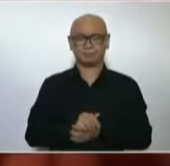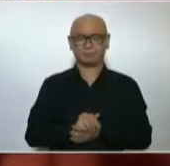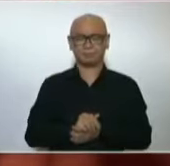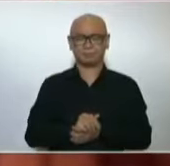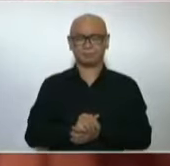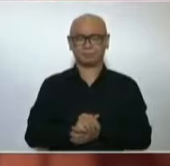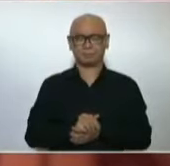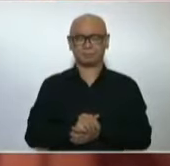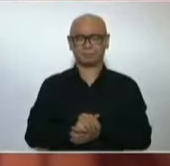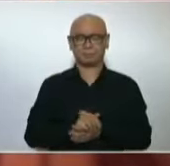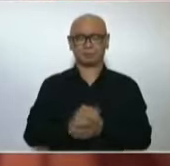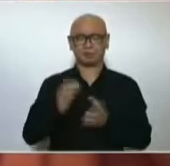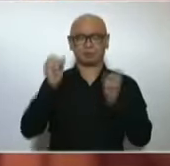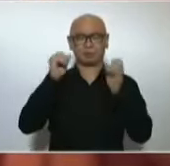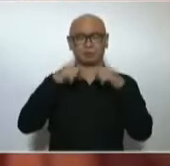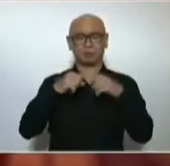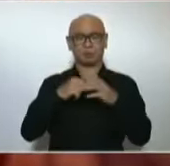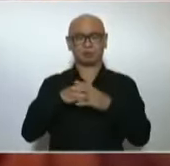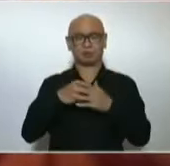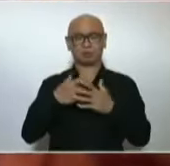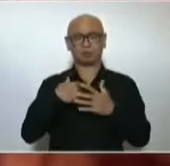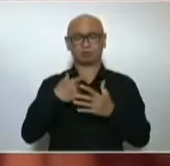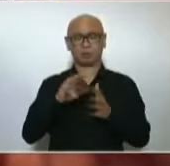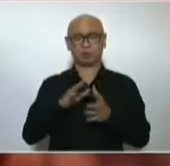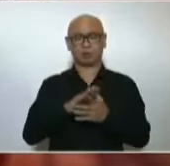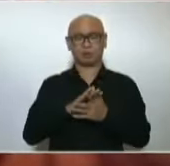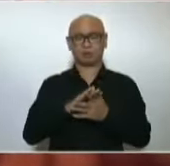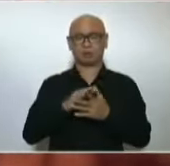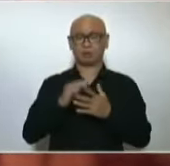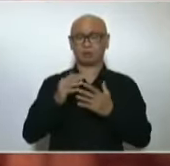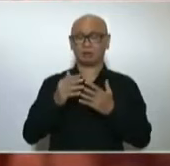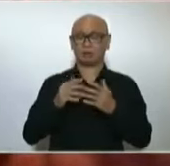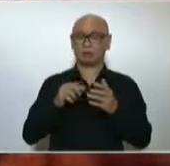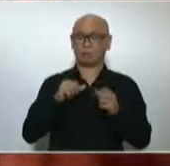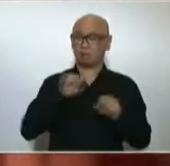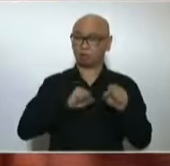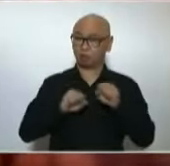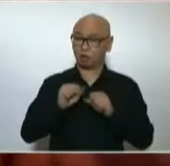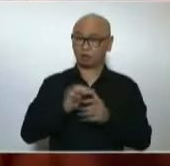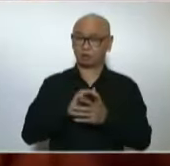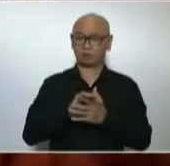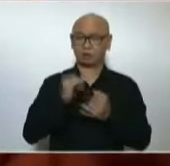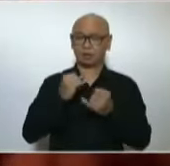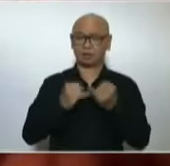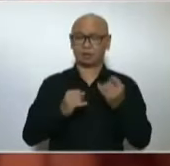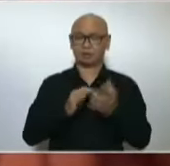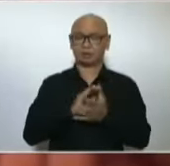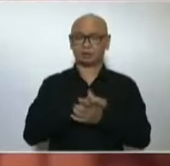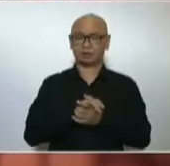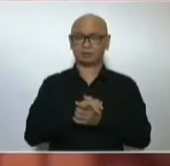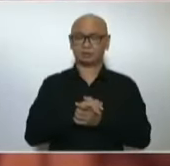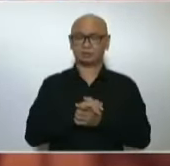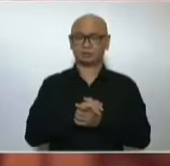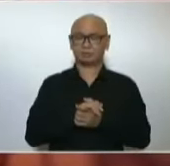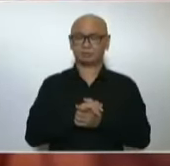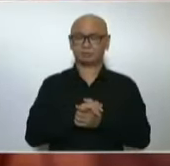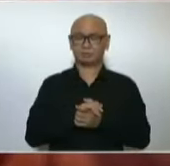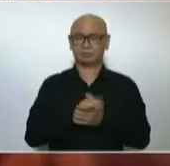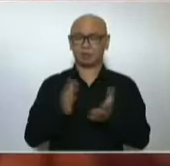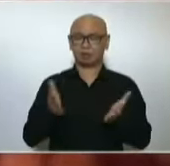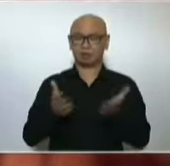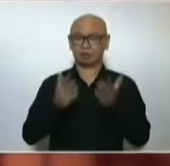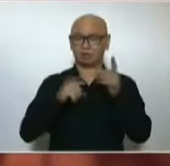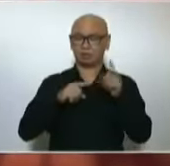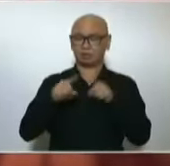kita komitmen ngopen bumi sudah Sam lakoni selama 5 tahun terakhir membangun infrastruktur